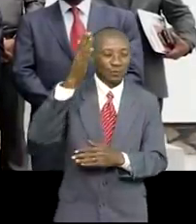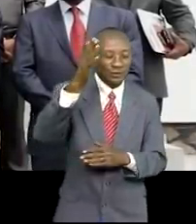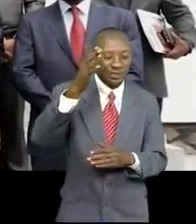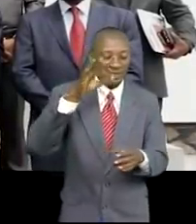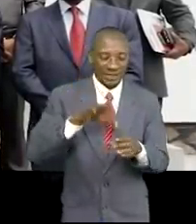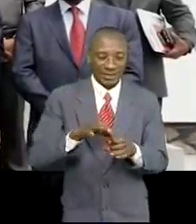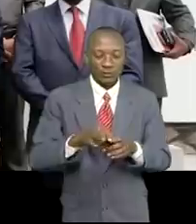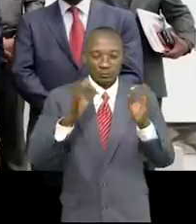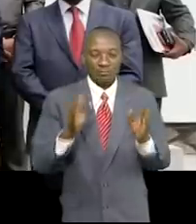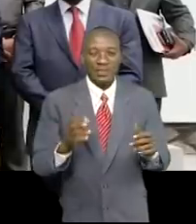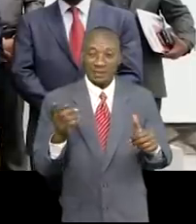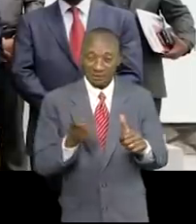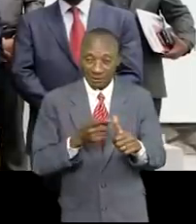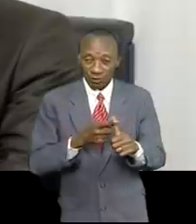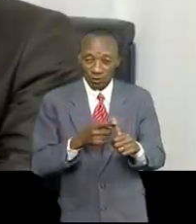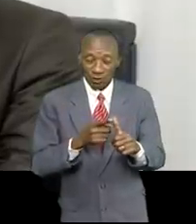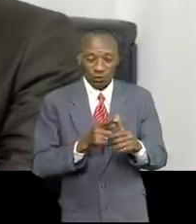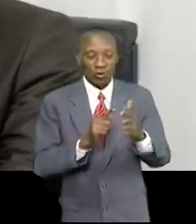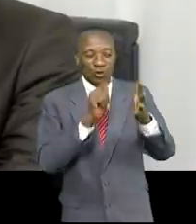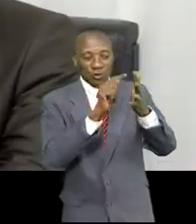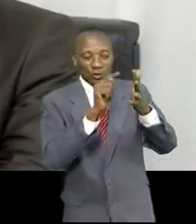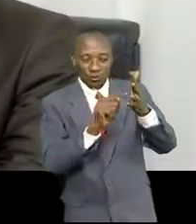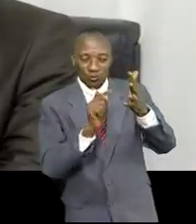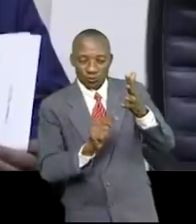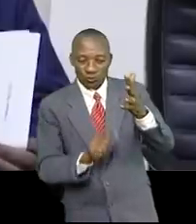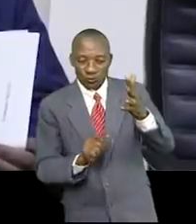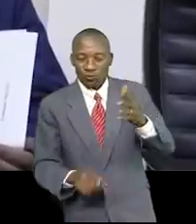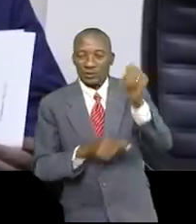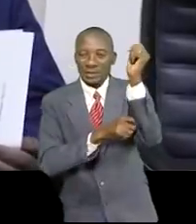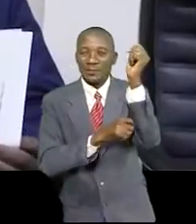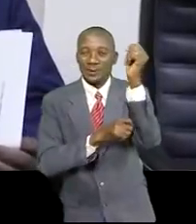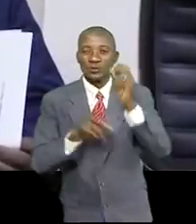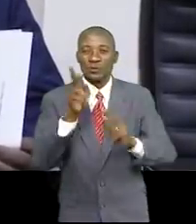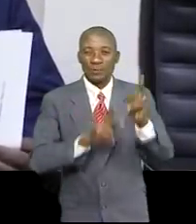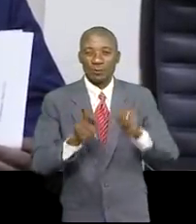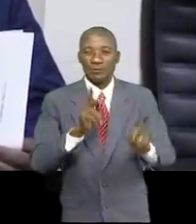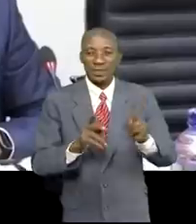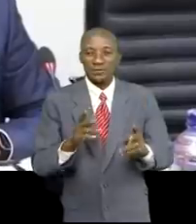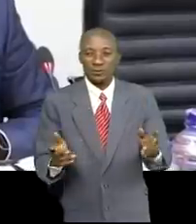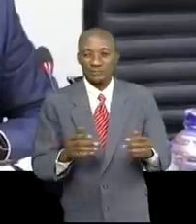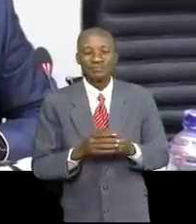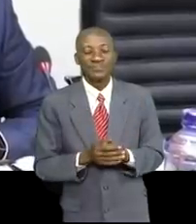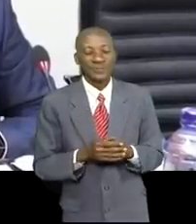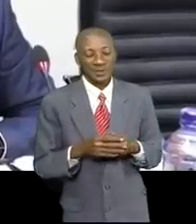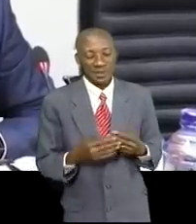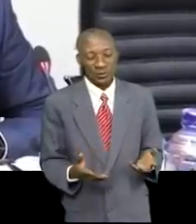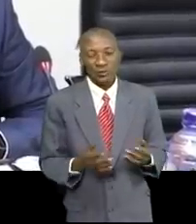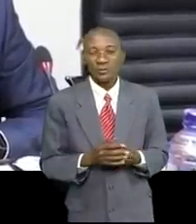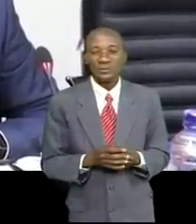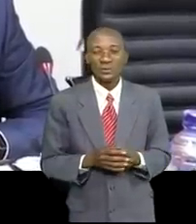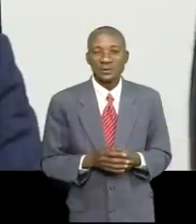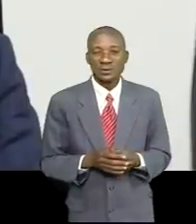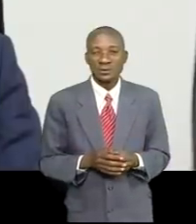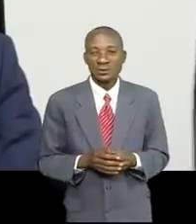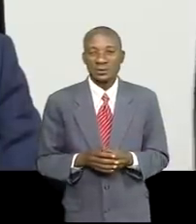Premier ministre a bien voulu nous inviter ce jour pour qu'ensemble, et le quatre ministères et le service rattaché à ces